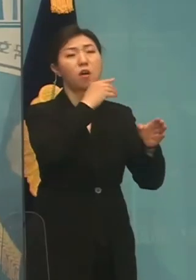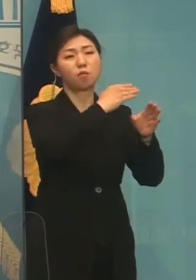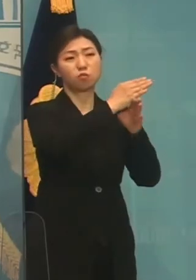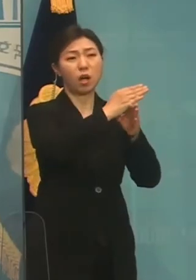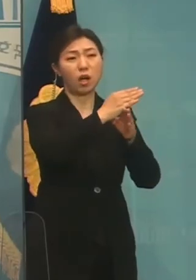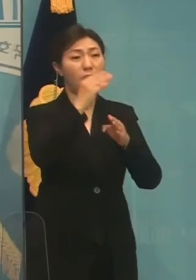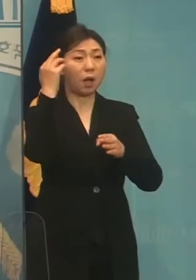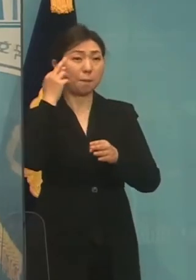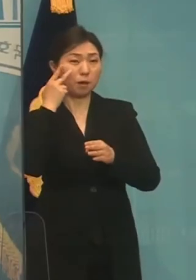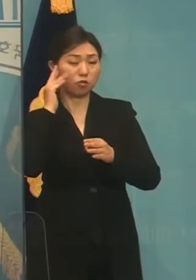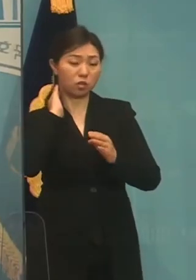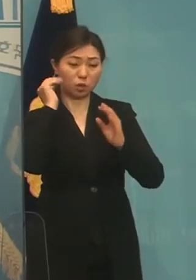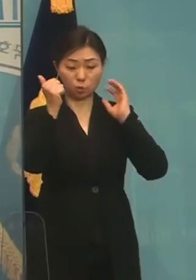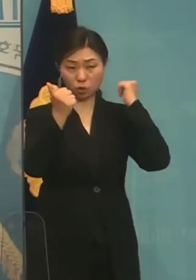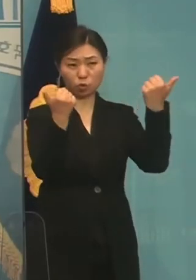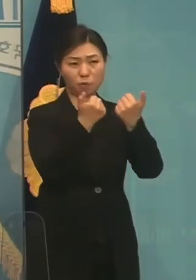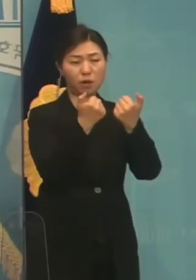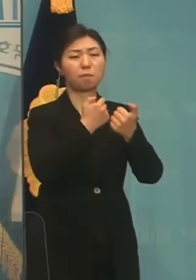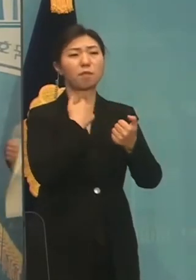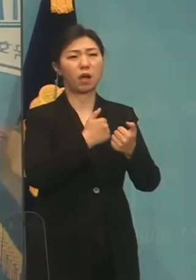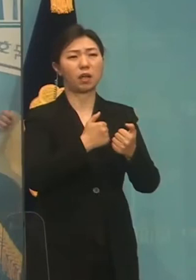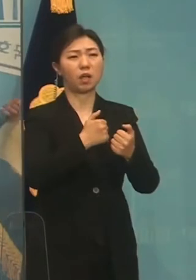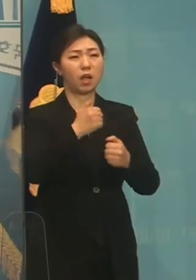사례가 되었습니다.